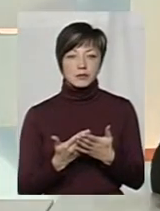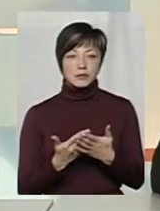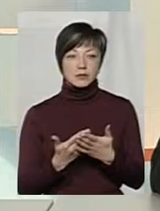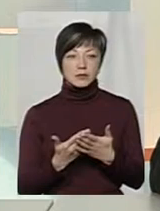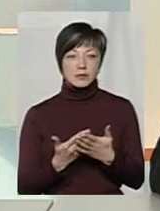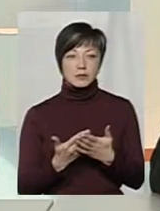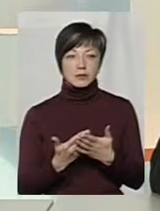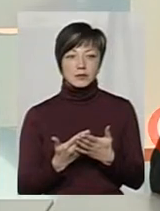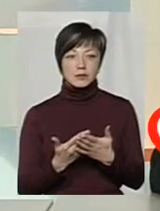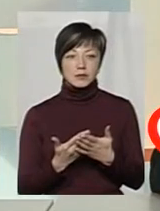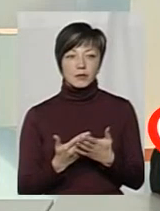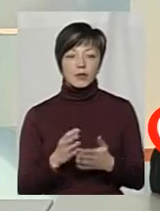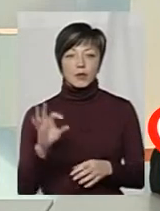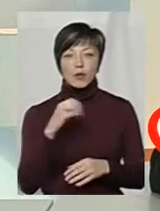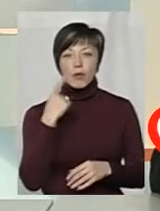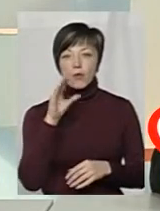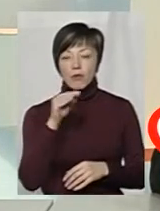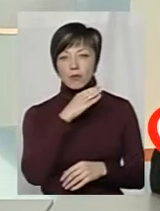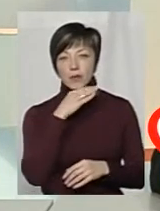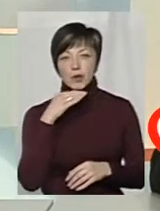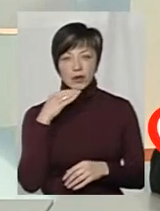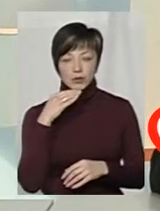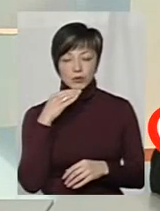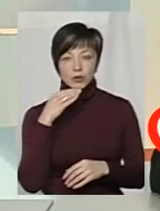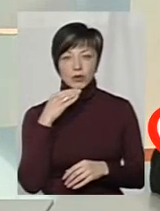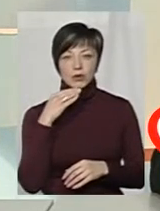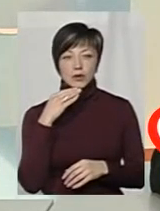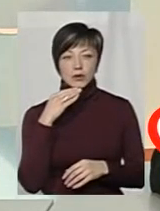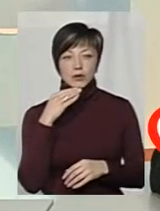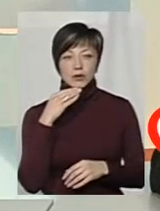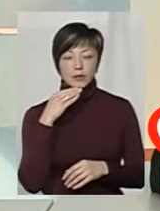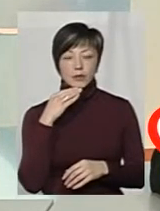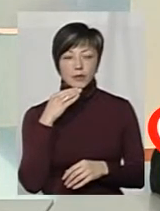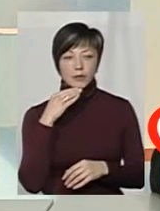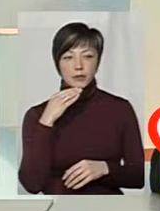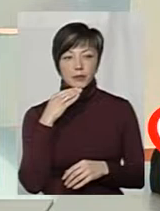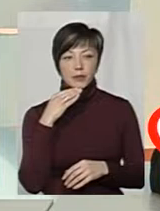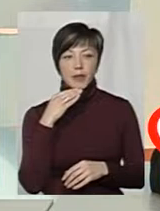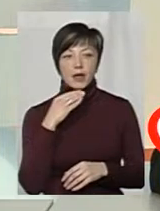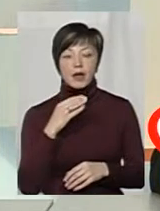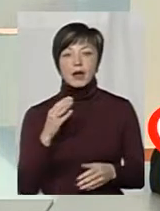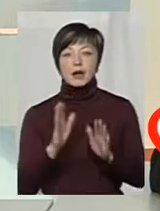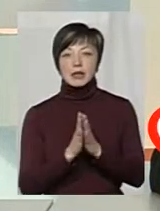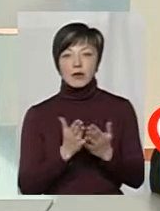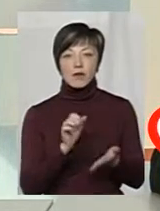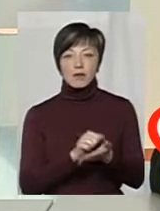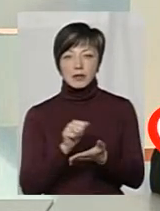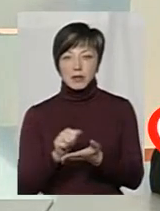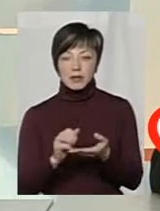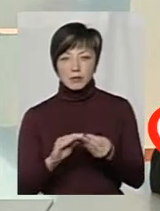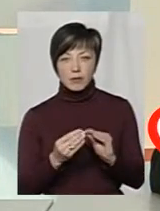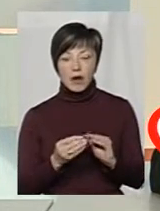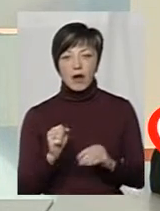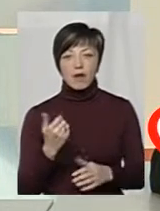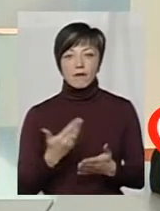Про мову сказано багато, про те, як в загоні перебуває книговидання. А